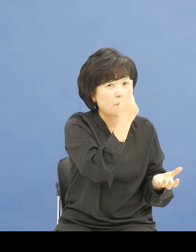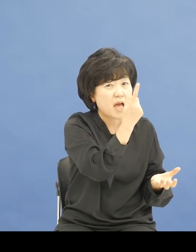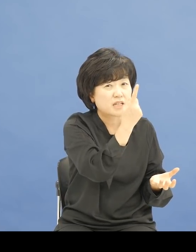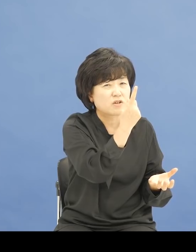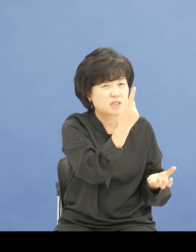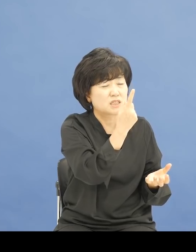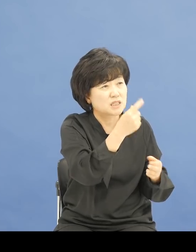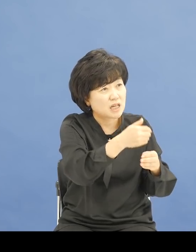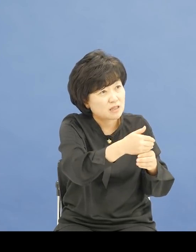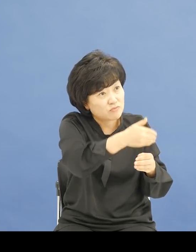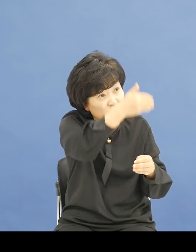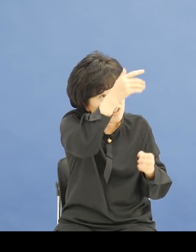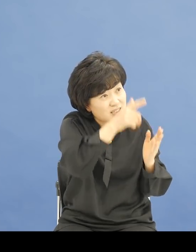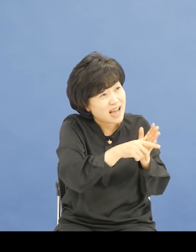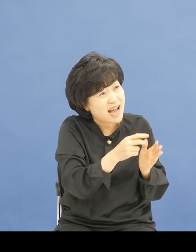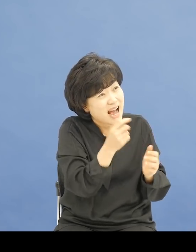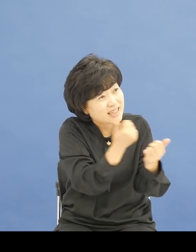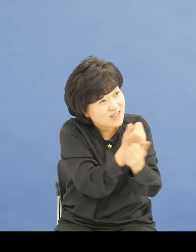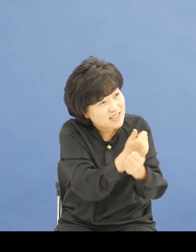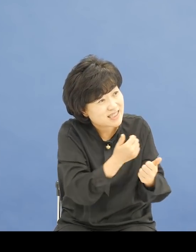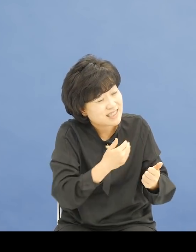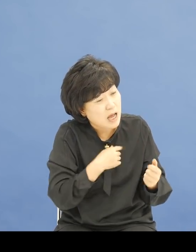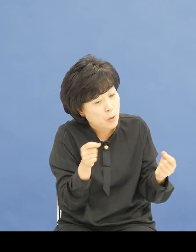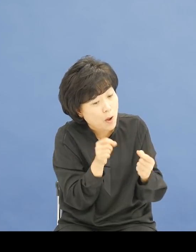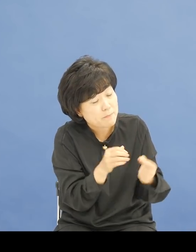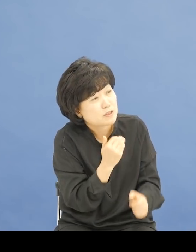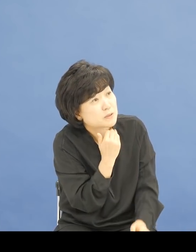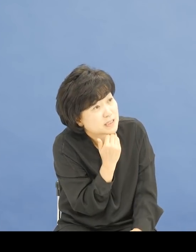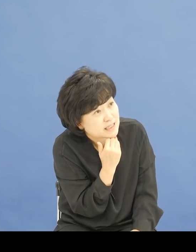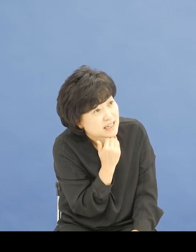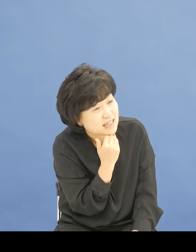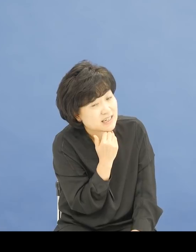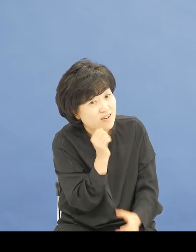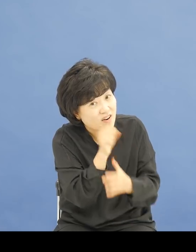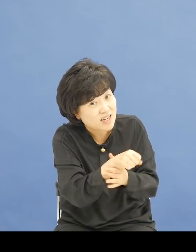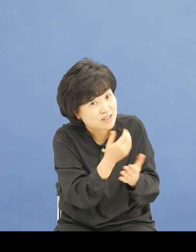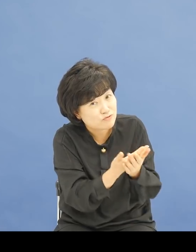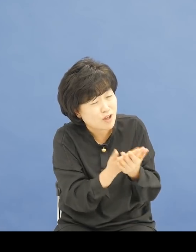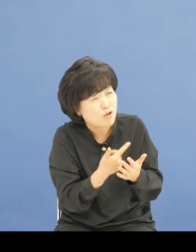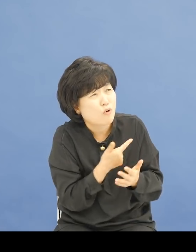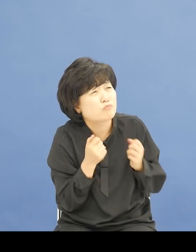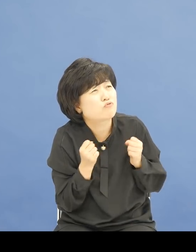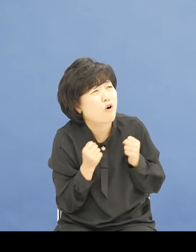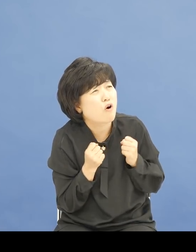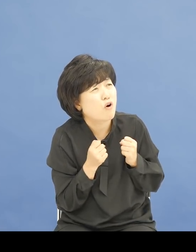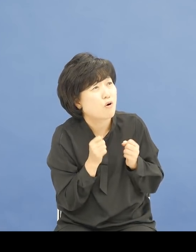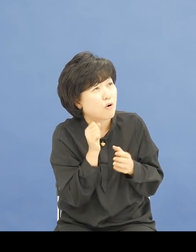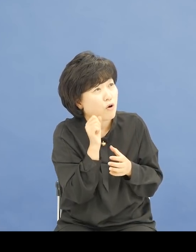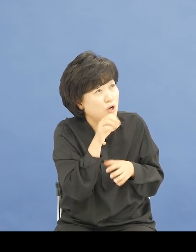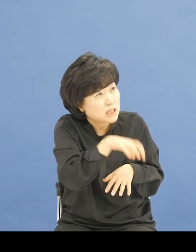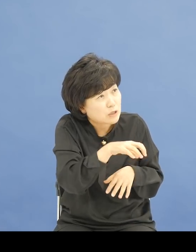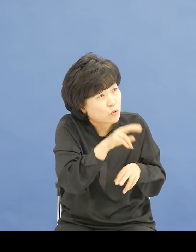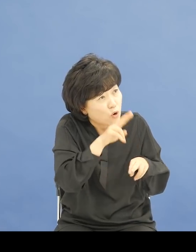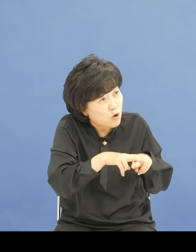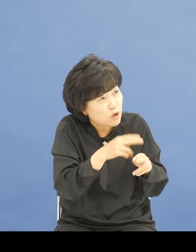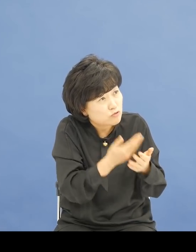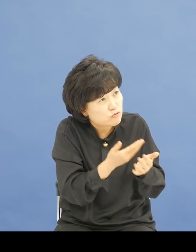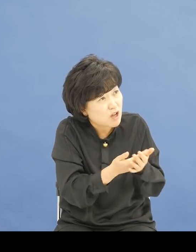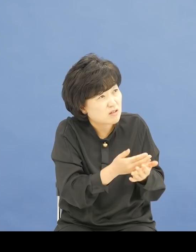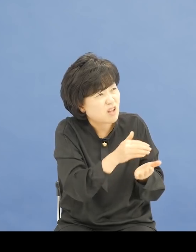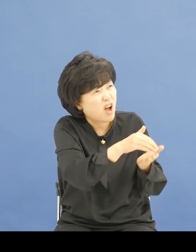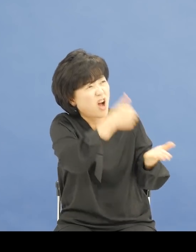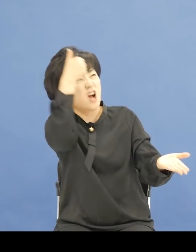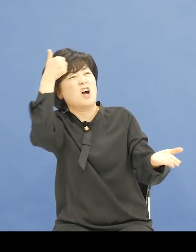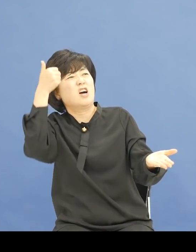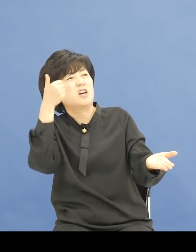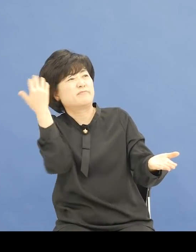경비 아저씨가 이렇게 문을 탁 올리시길래 아저씨한테 가서 아저씨 여기 앞에서 좀만 나 기다리고 있으면 안 됩니까? 네. 너무 추워서 그러는데 네,